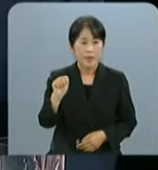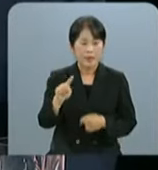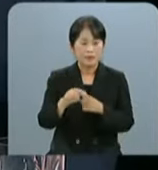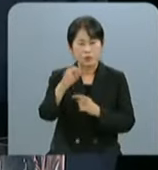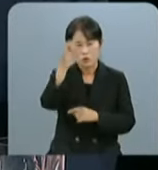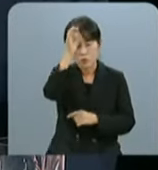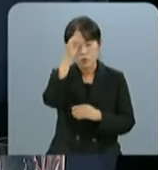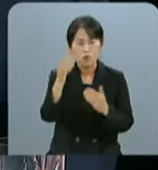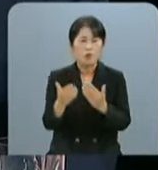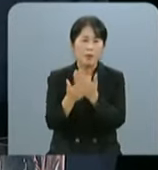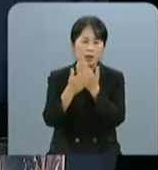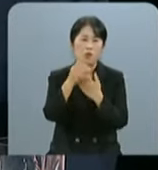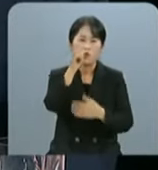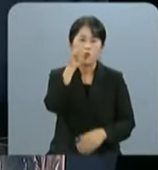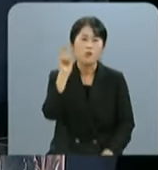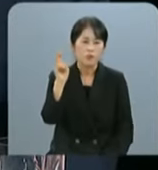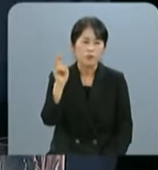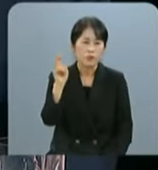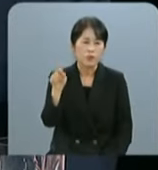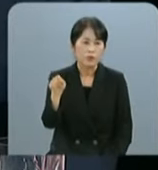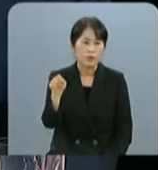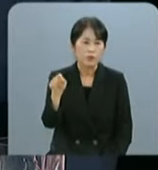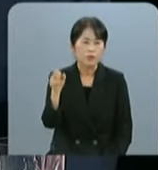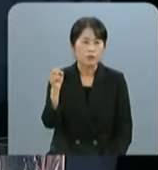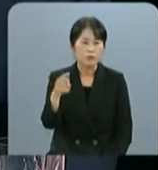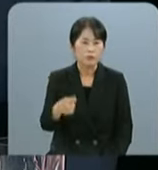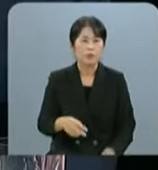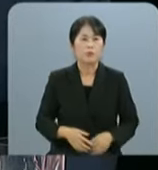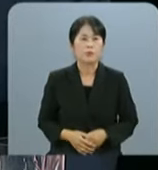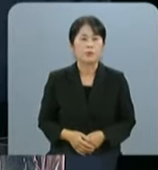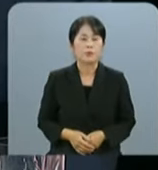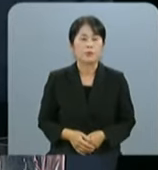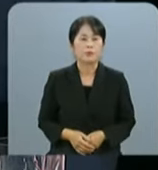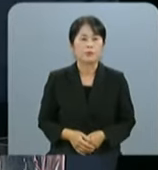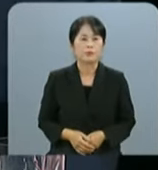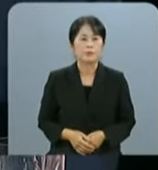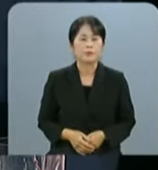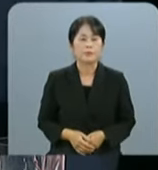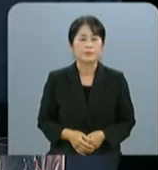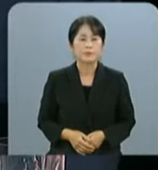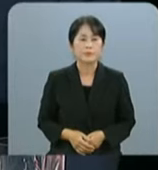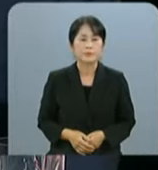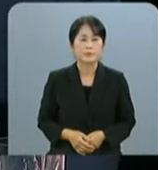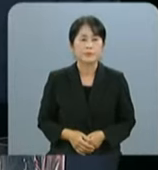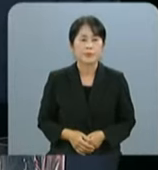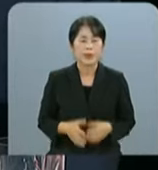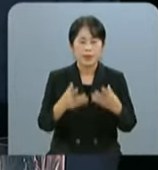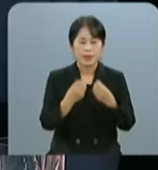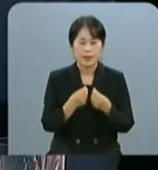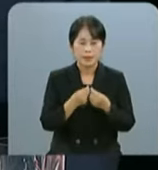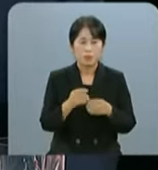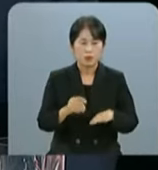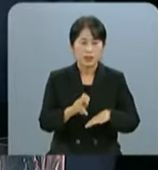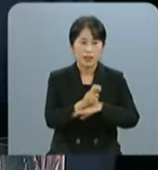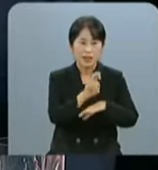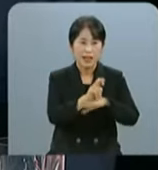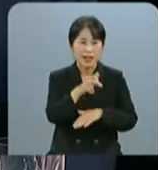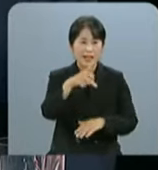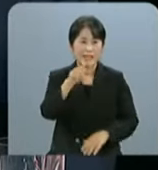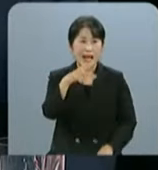기술 진보가 있었던 것이고, 그리고 이게 우리 뭐 예를 들면 뭐 사드라든가 이런